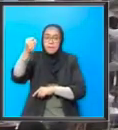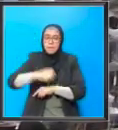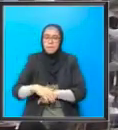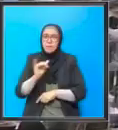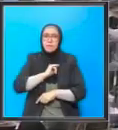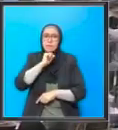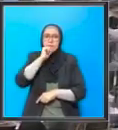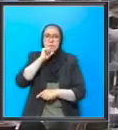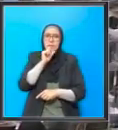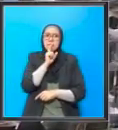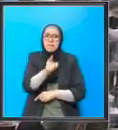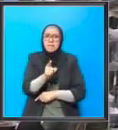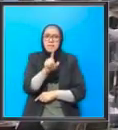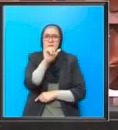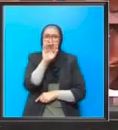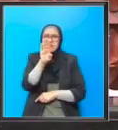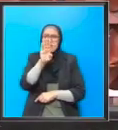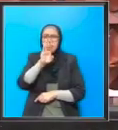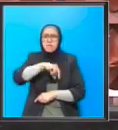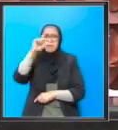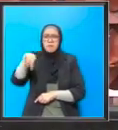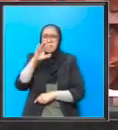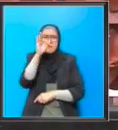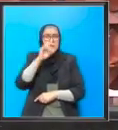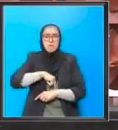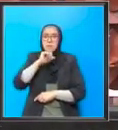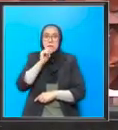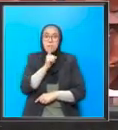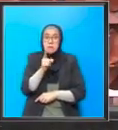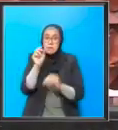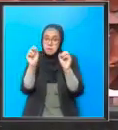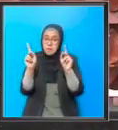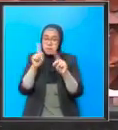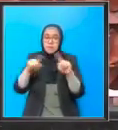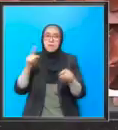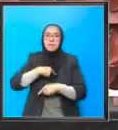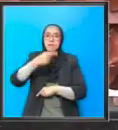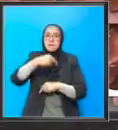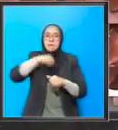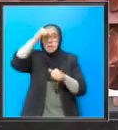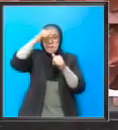saya kurang pasti sama ada yang pasti ya tapi